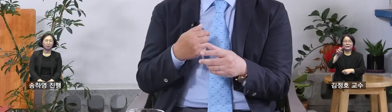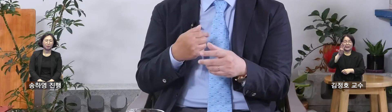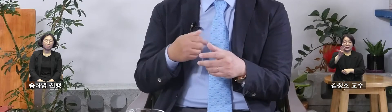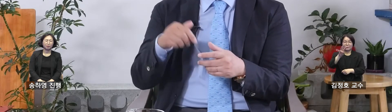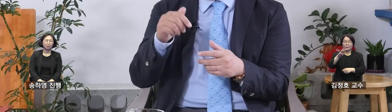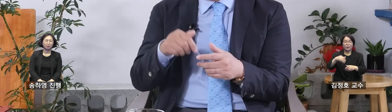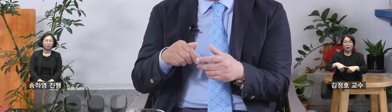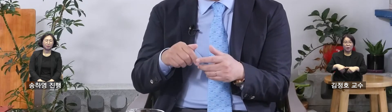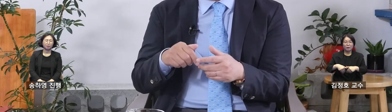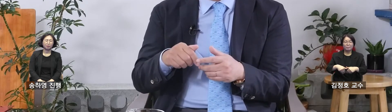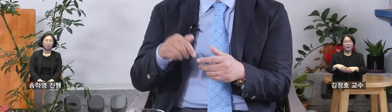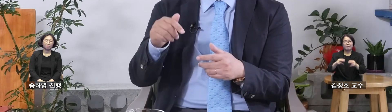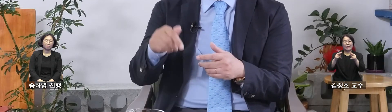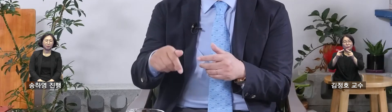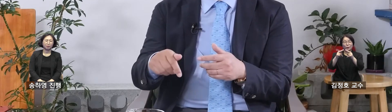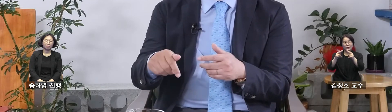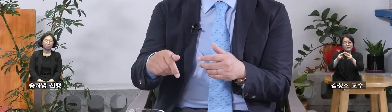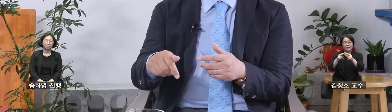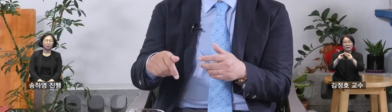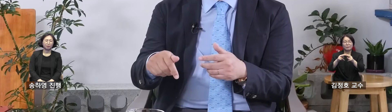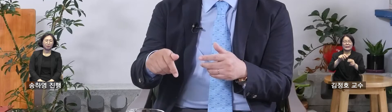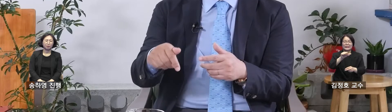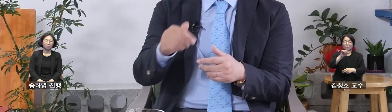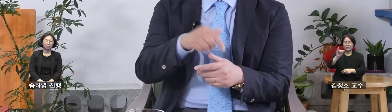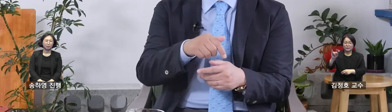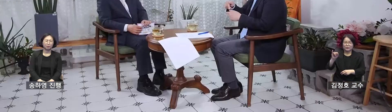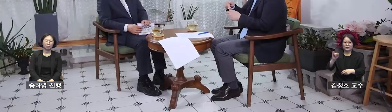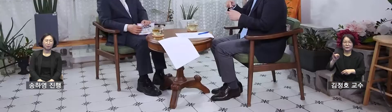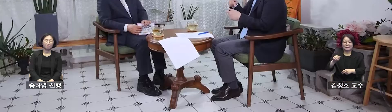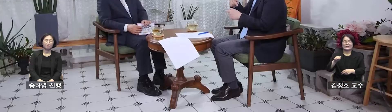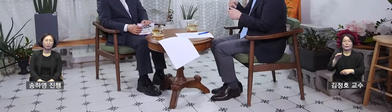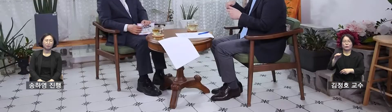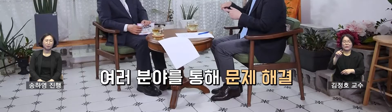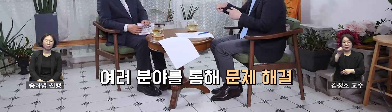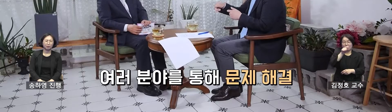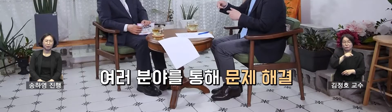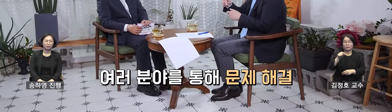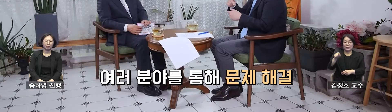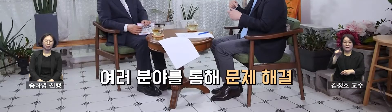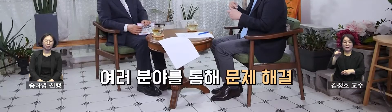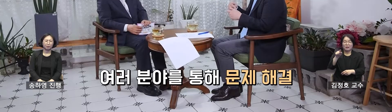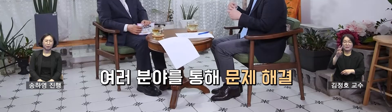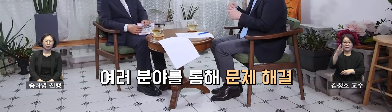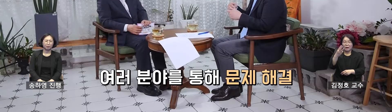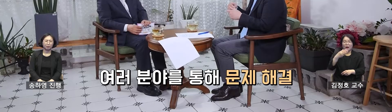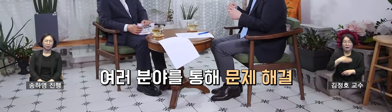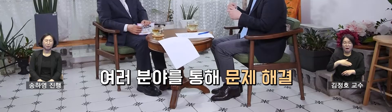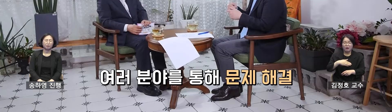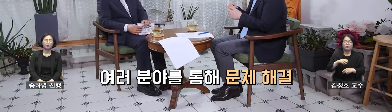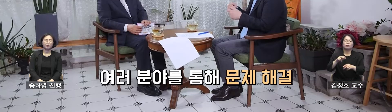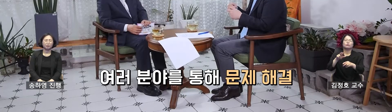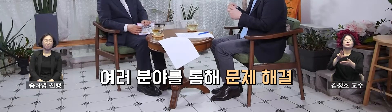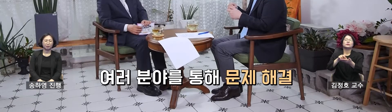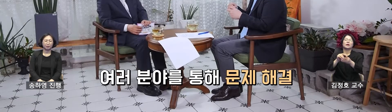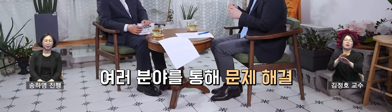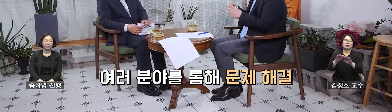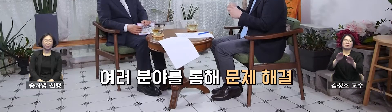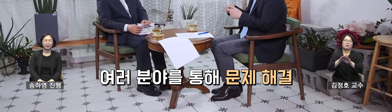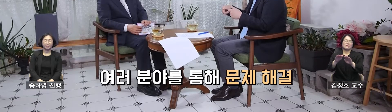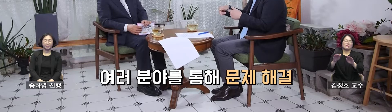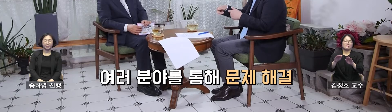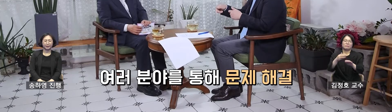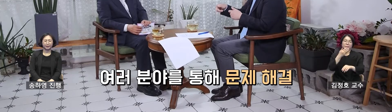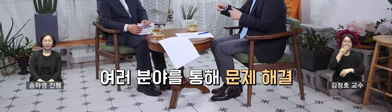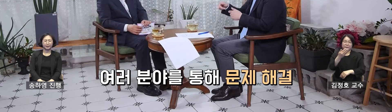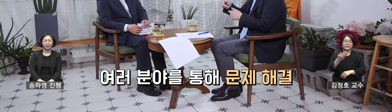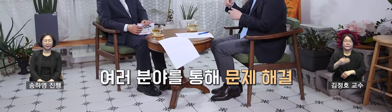저희 분야 같으면 반도체, 인공지능, 자동차까지 알아야 문제를 해결할 수 있는 시대가 됐습니다. 그러니까